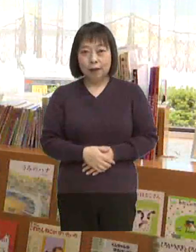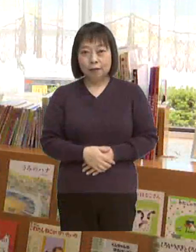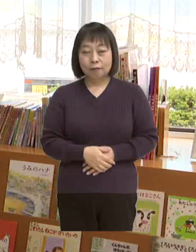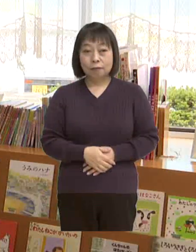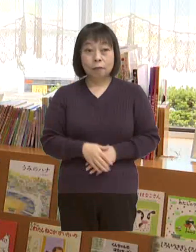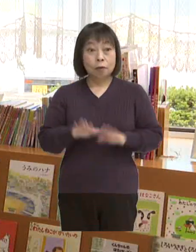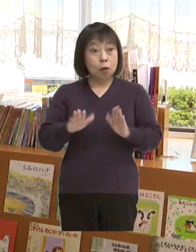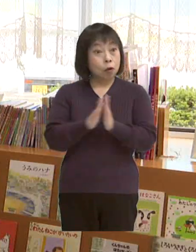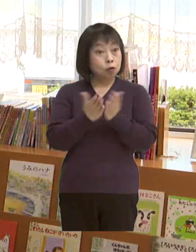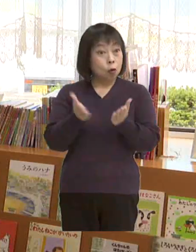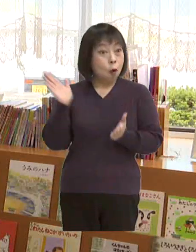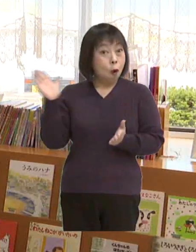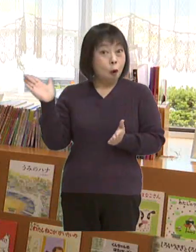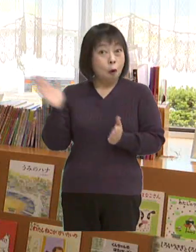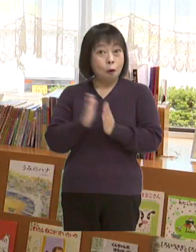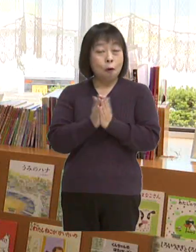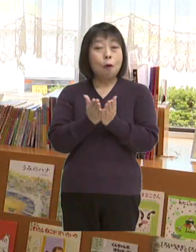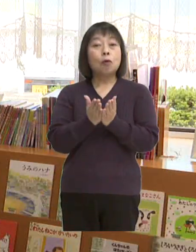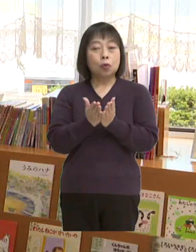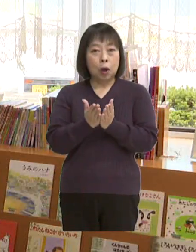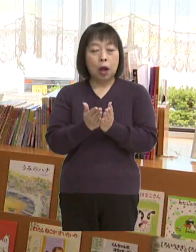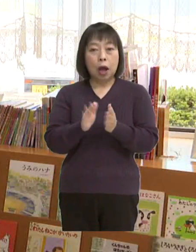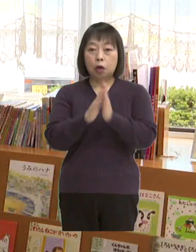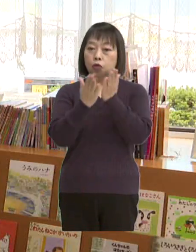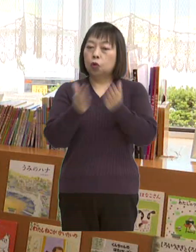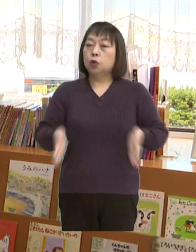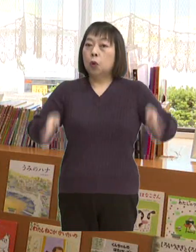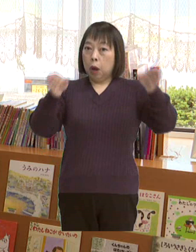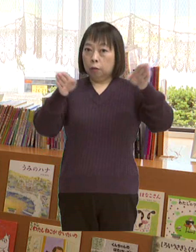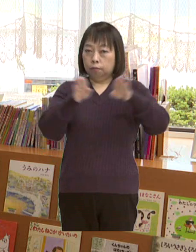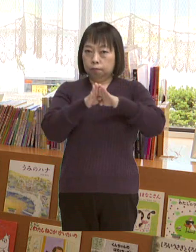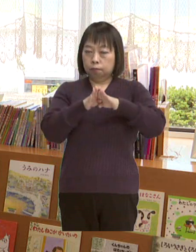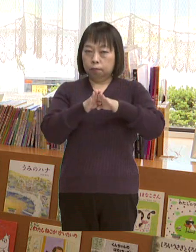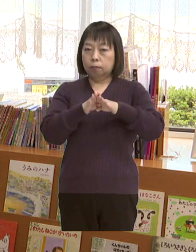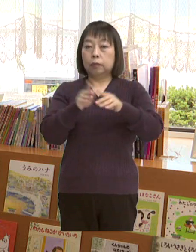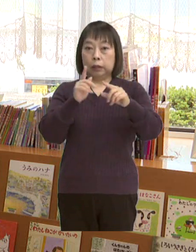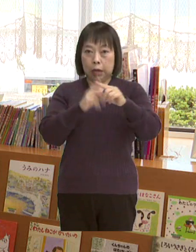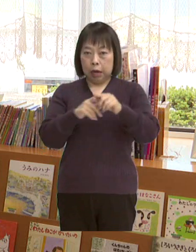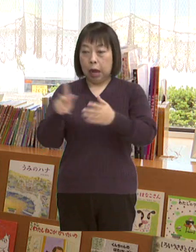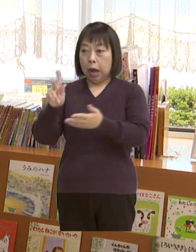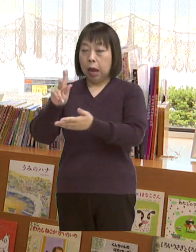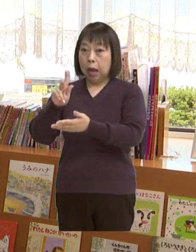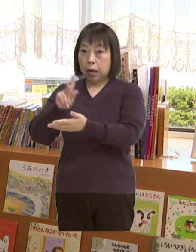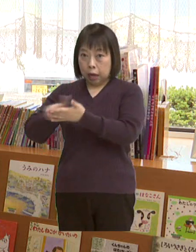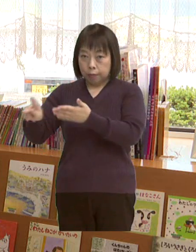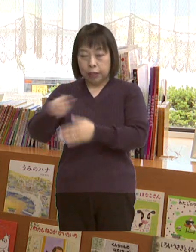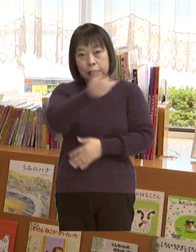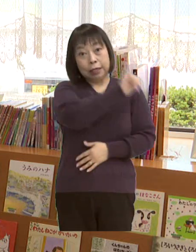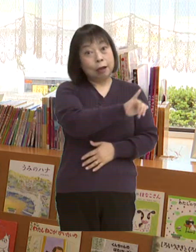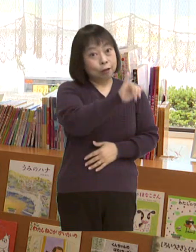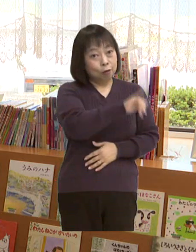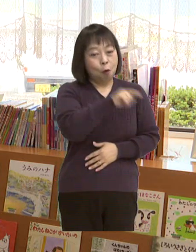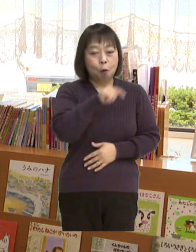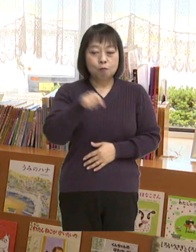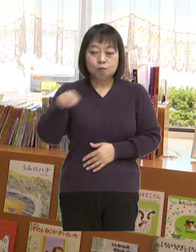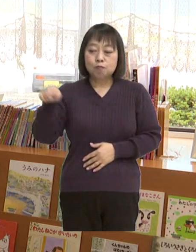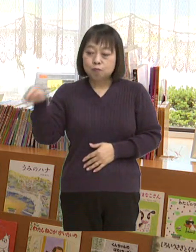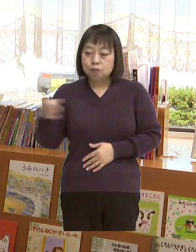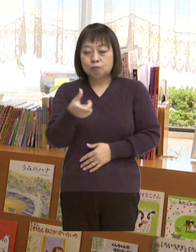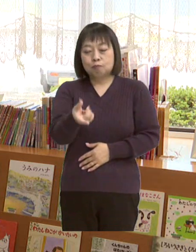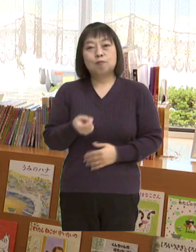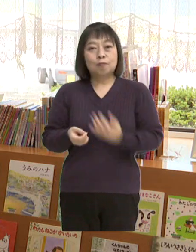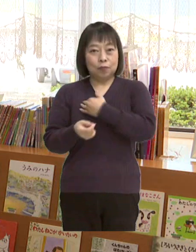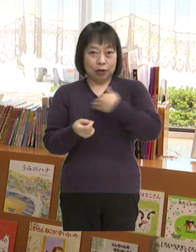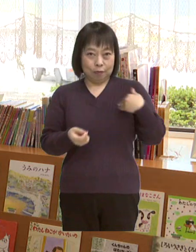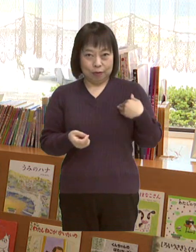今回紹介した一宮は高町図書館、上八千代図書室でも借りることができます。